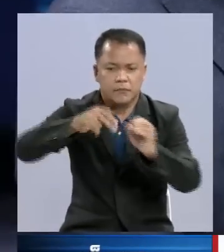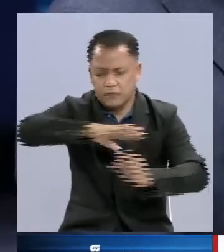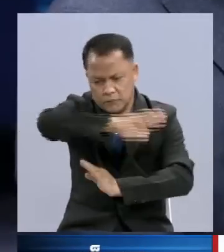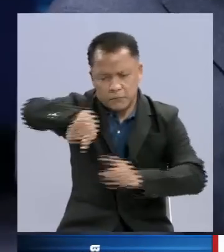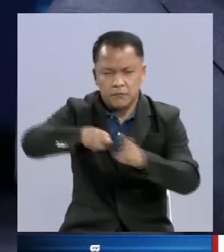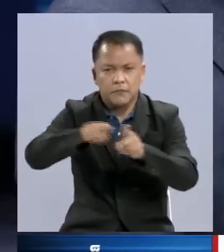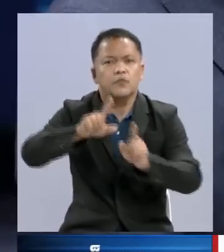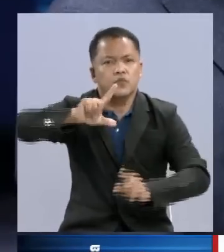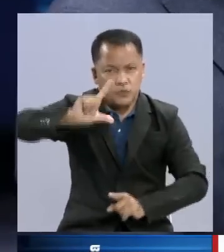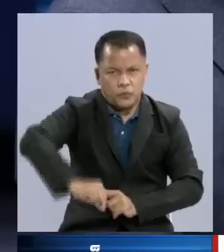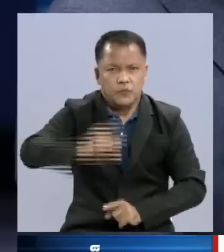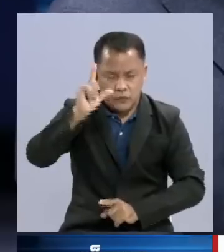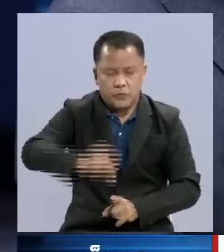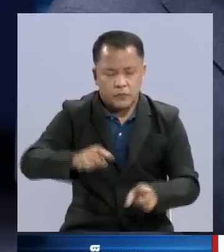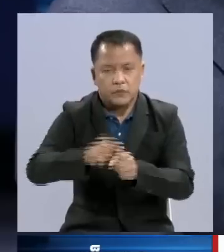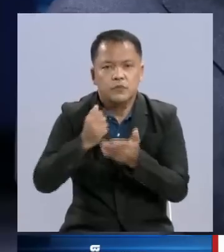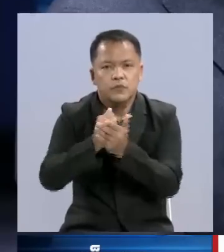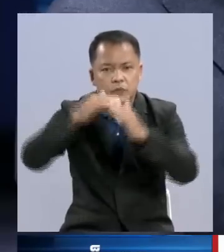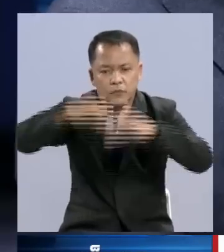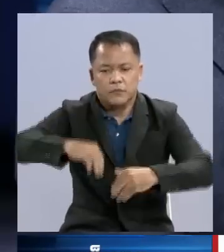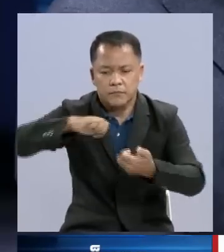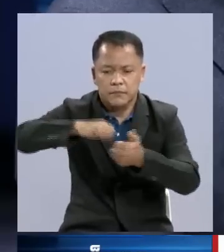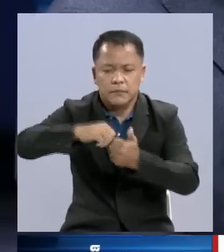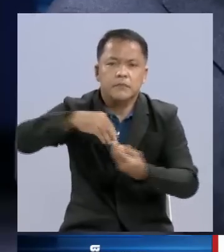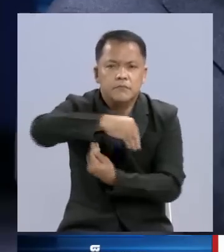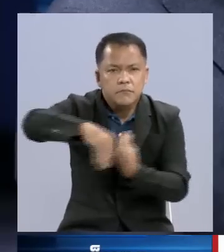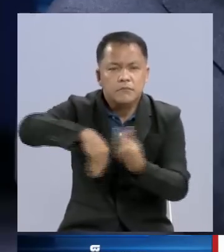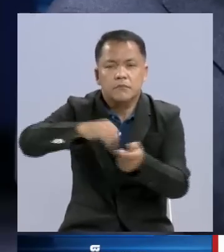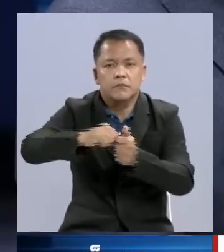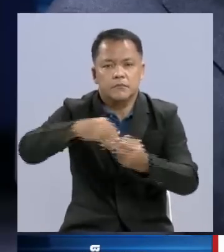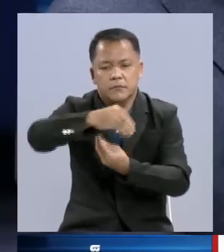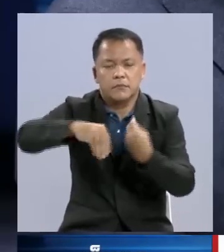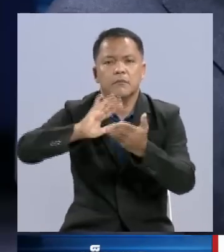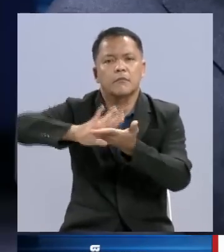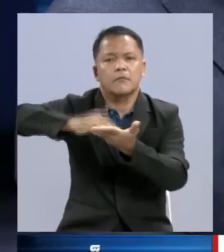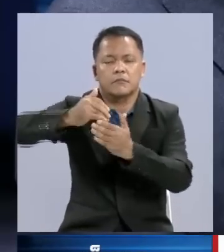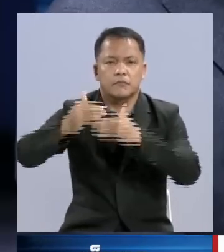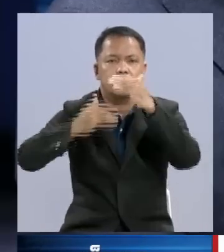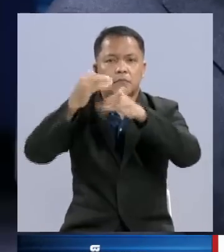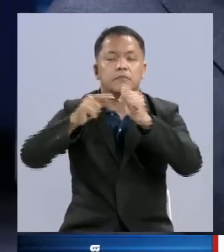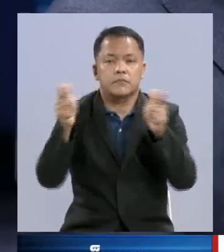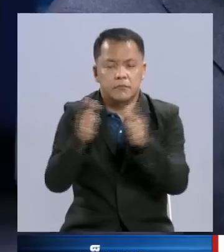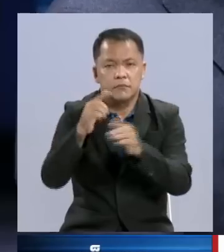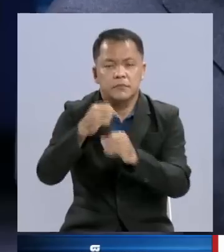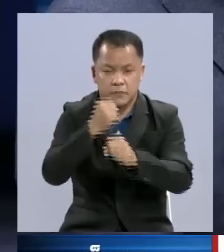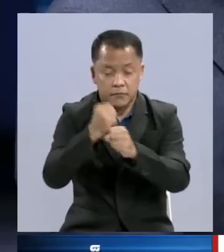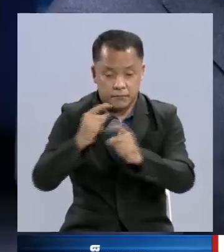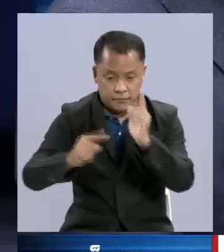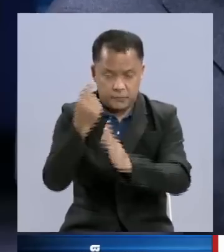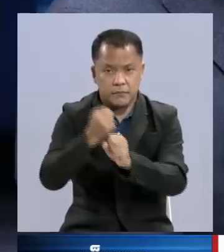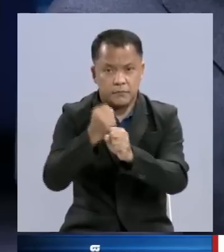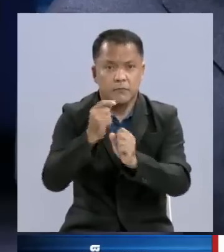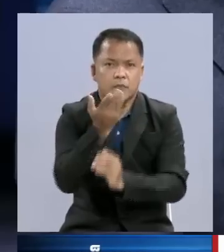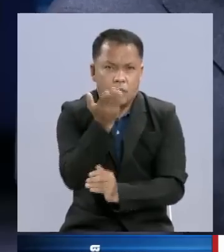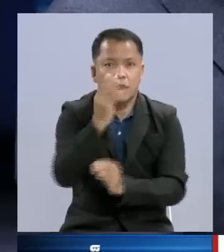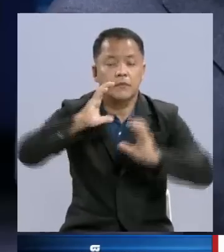งในราคาที่ถูกด้วยนะครับจะช่วยลดภาระด้านค่าของชีพสนับสนุนภาคเศรษฐกิจให้เติบโตระยะสั้นสิ่งที่เขาจะทำเนี่ยก็คือเรียก